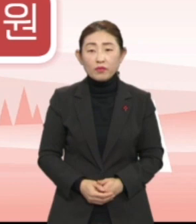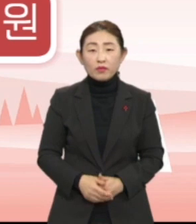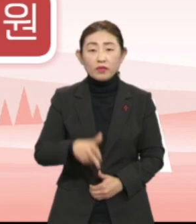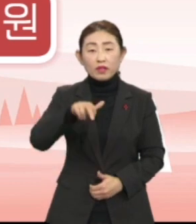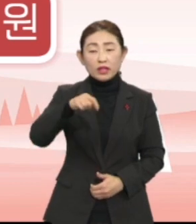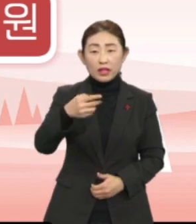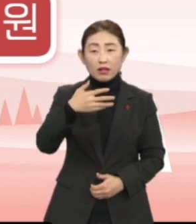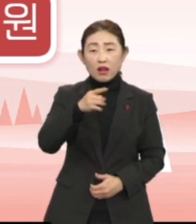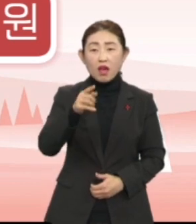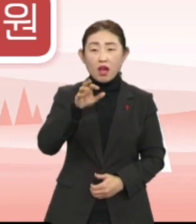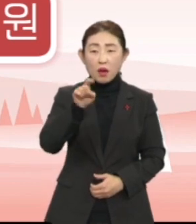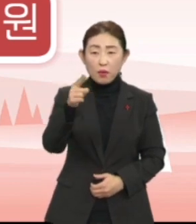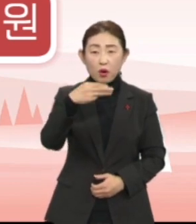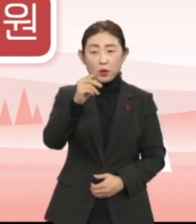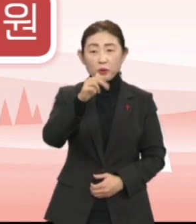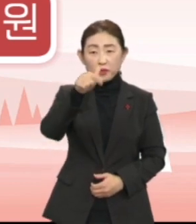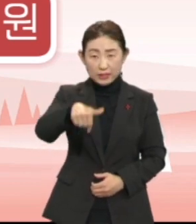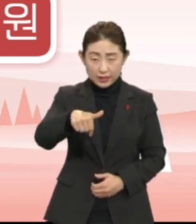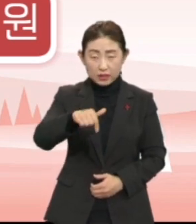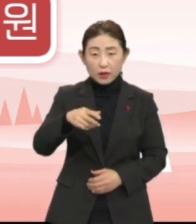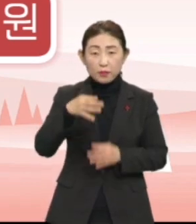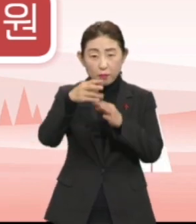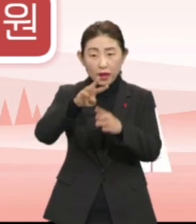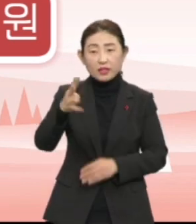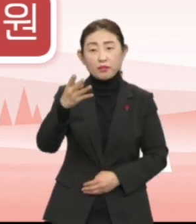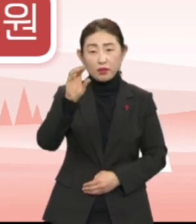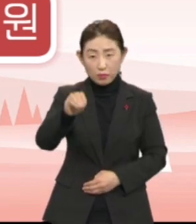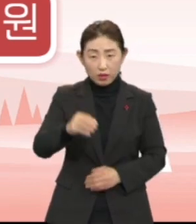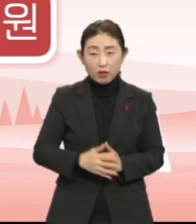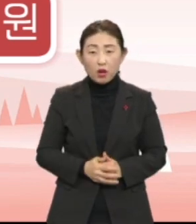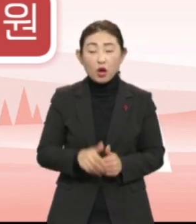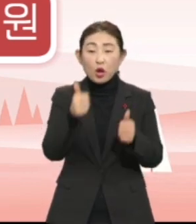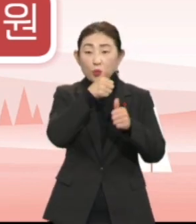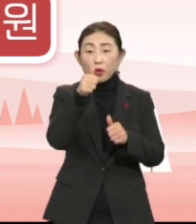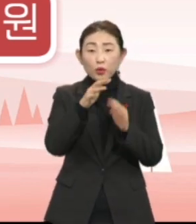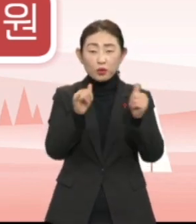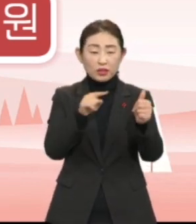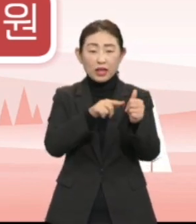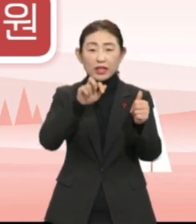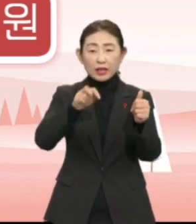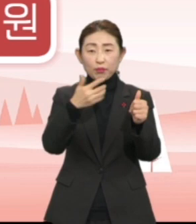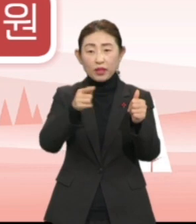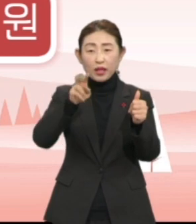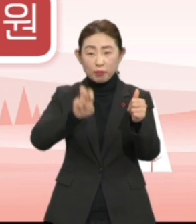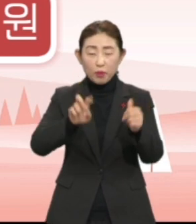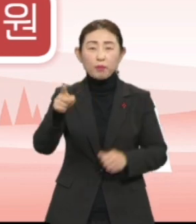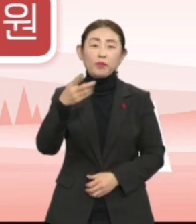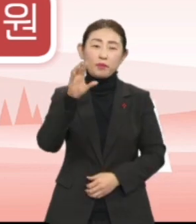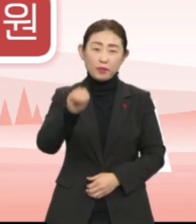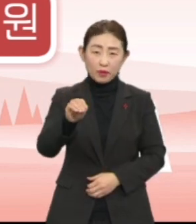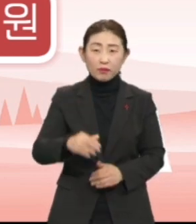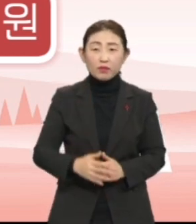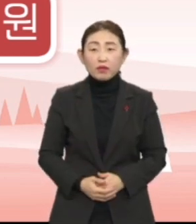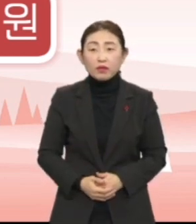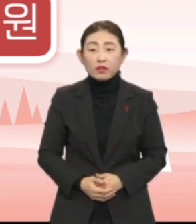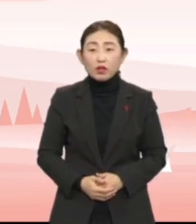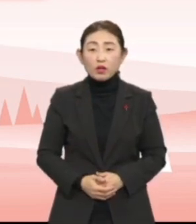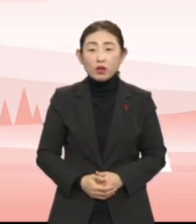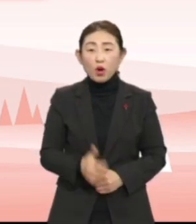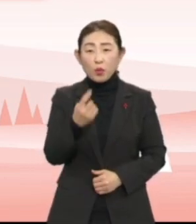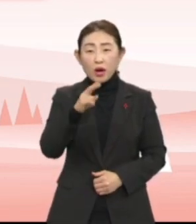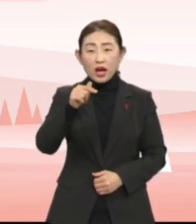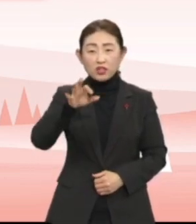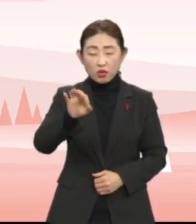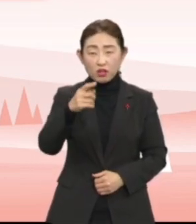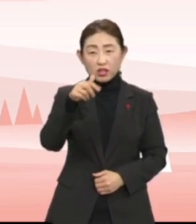원, 클레버로직 임직원 일동 400만 원, 변호사 김태범님 100만 원, 주식회사